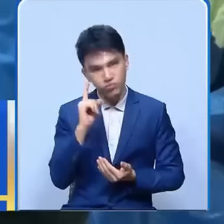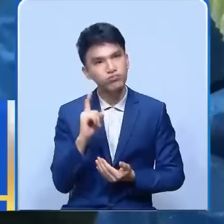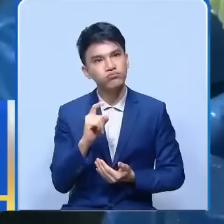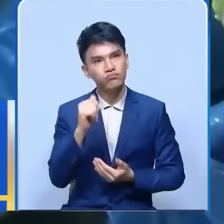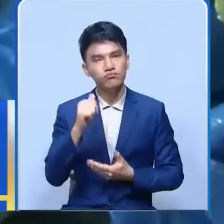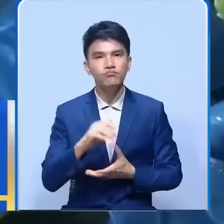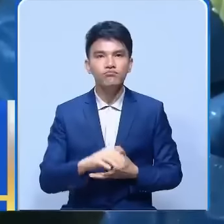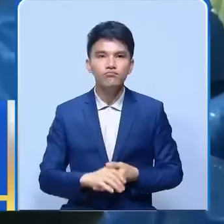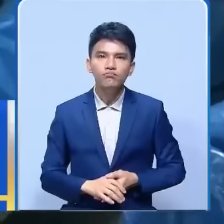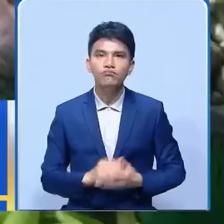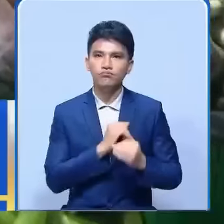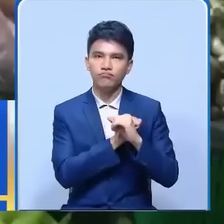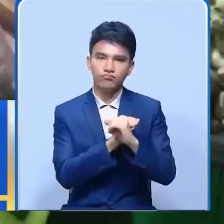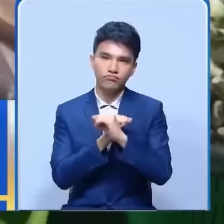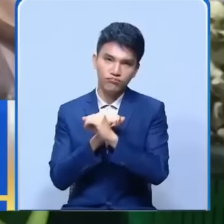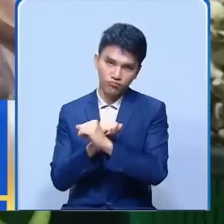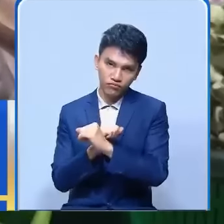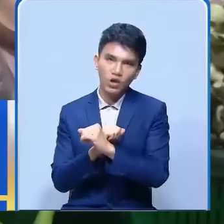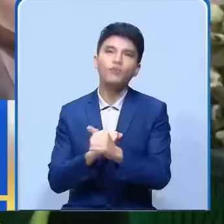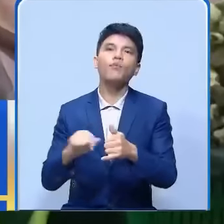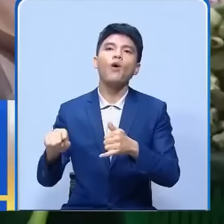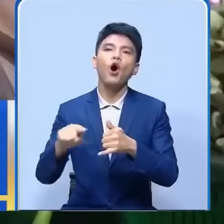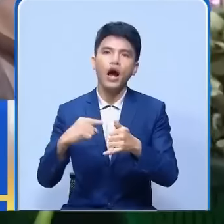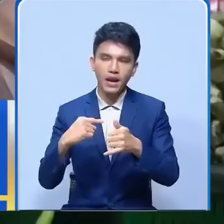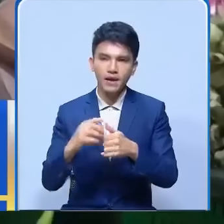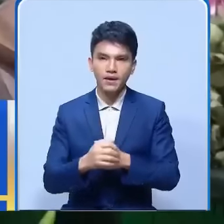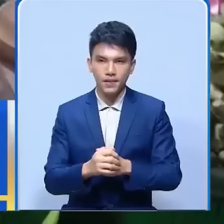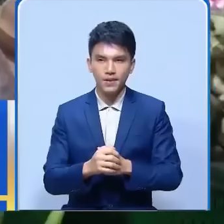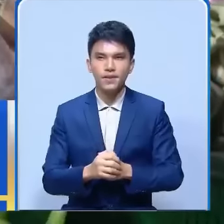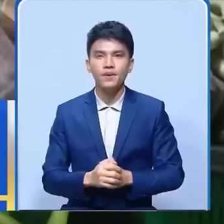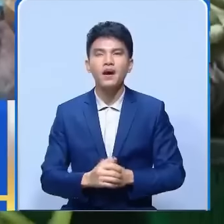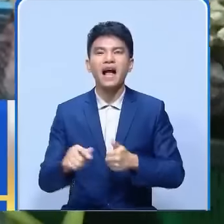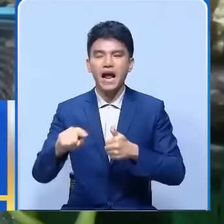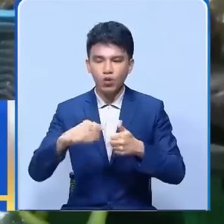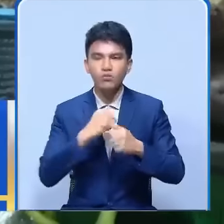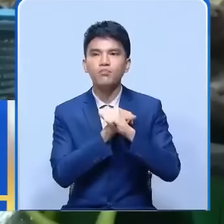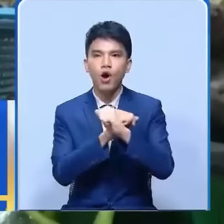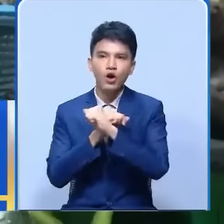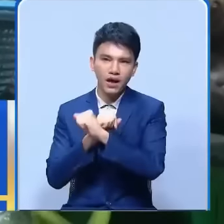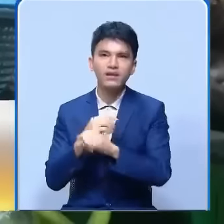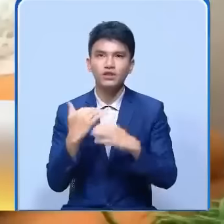ไปมากกว่านี้ป้องกันการขาดทุนนะคะขณะเดียวกันคุณผู้ชม